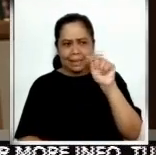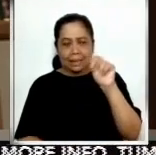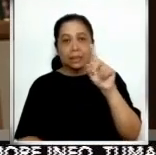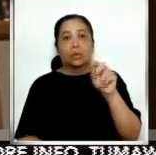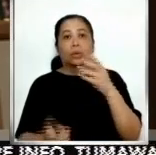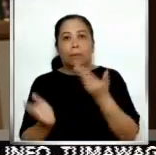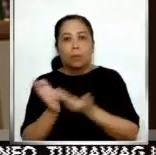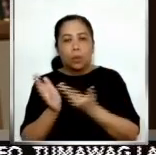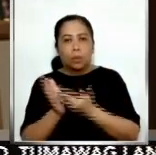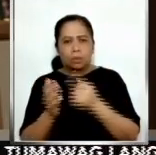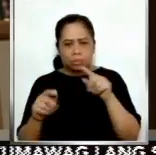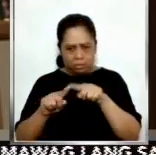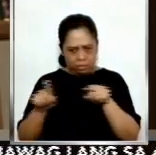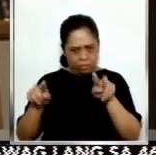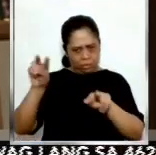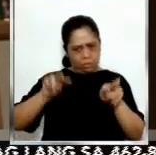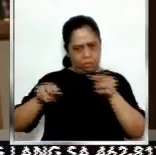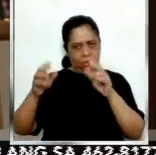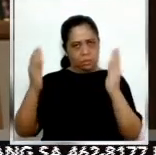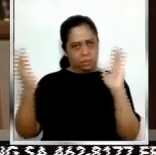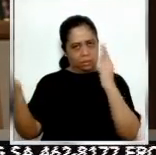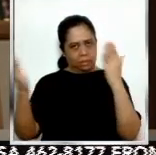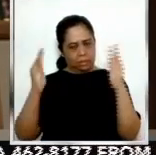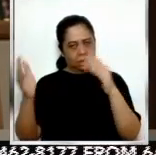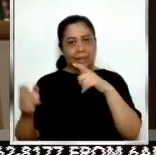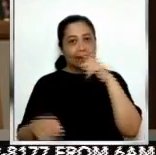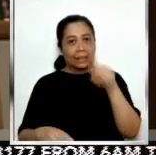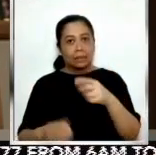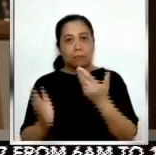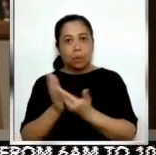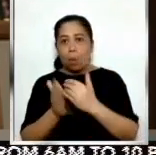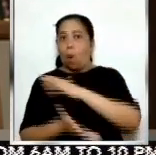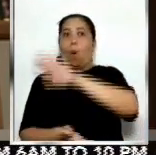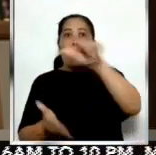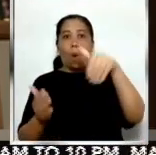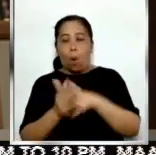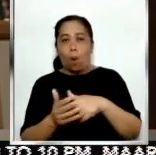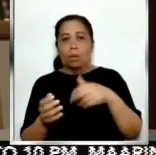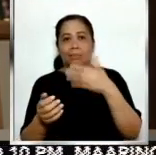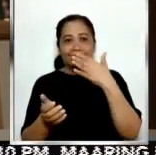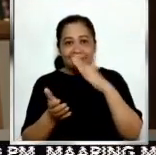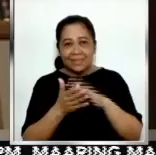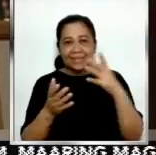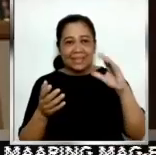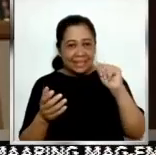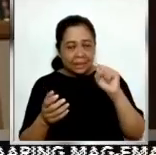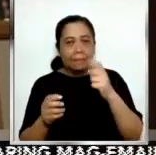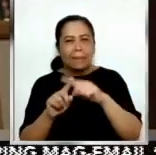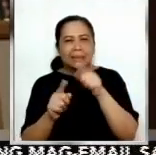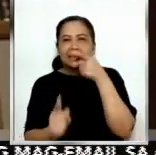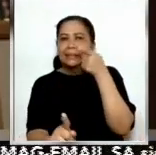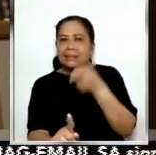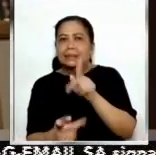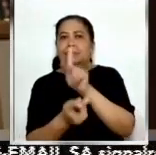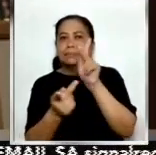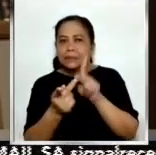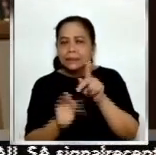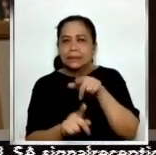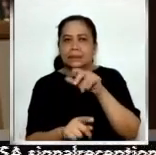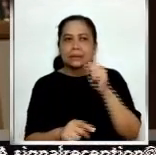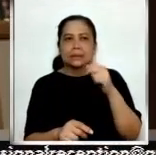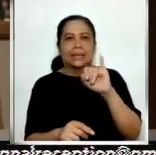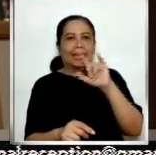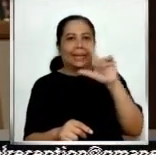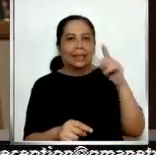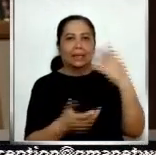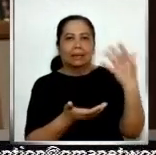different kind of case. It's not needed to prove all criminal cases, but it's needed to prove a special case, ill-gotten wealth,